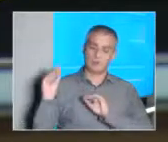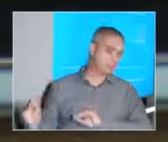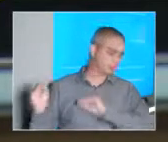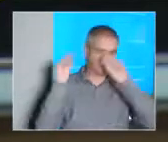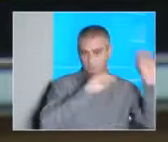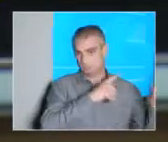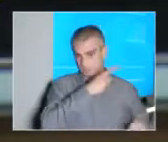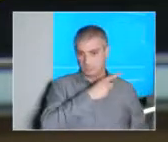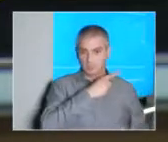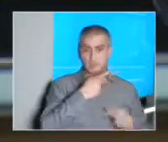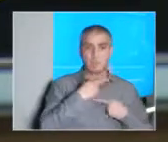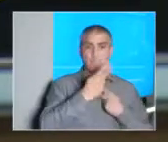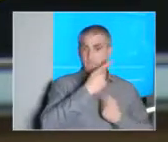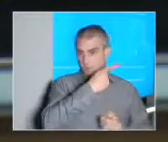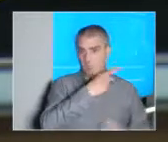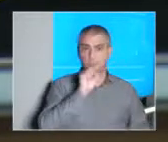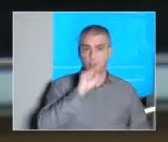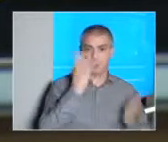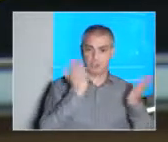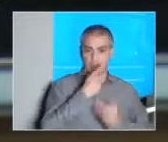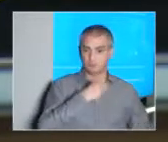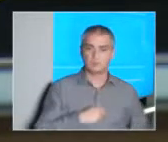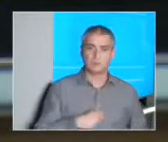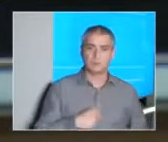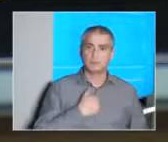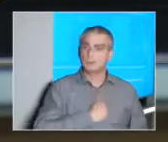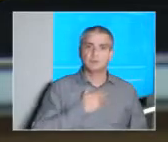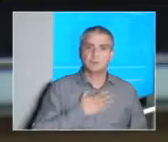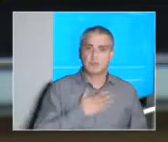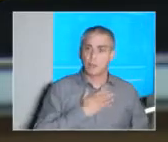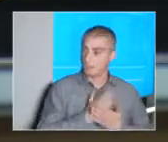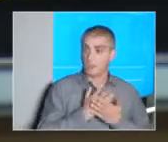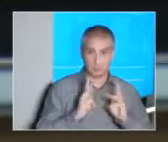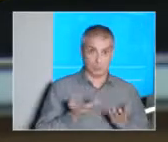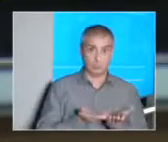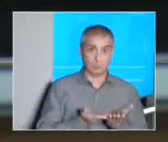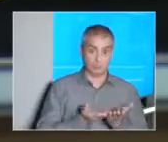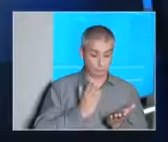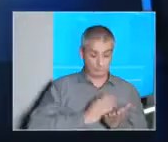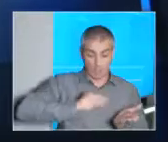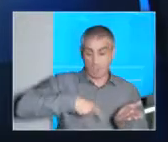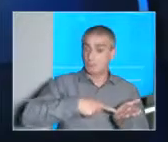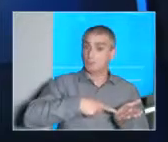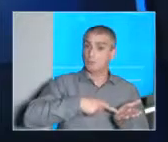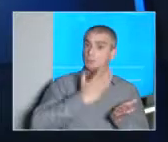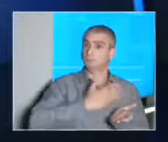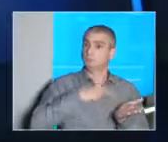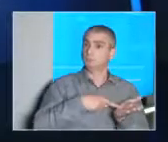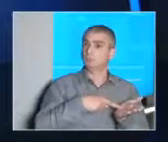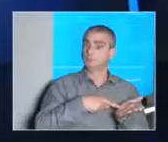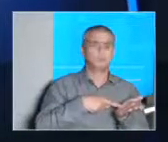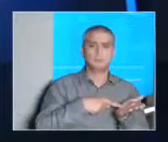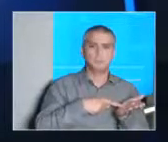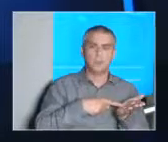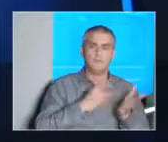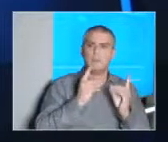מדולגים לבית החולים סורוקה. נכון. לצערי הגדול מאוד, החלטה קיימת, חתומה וחלוטה. אבל